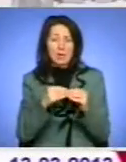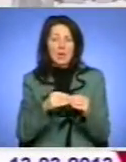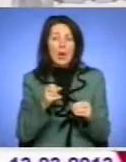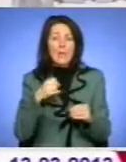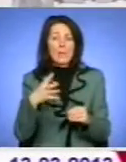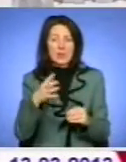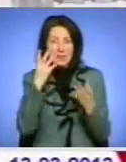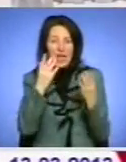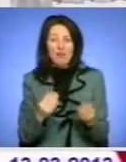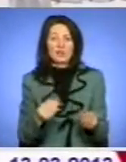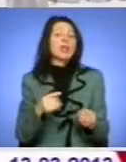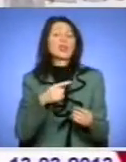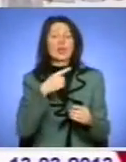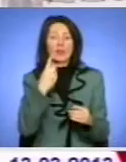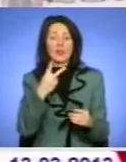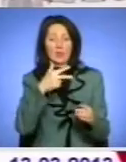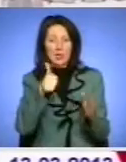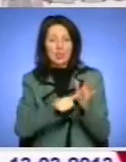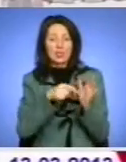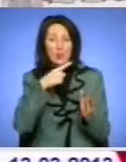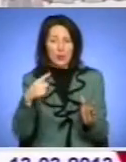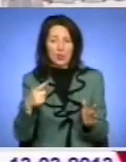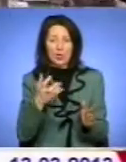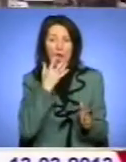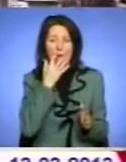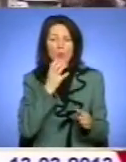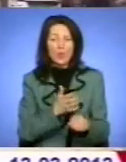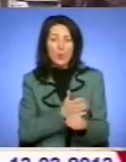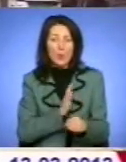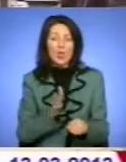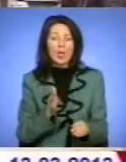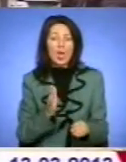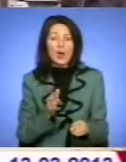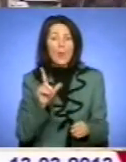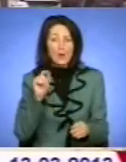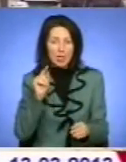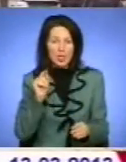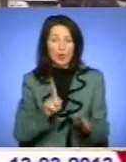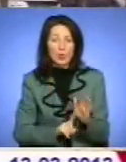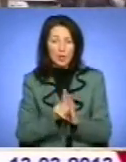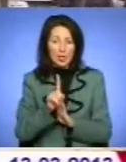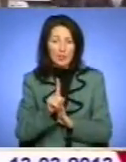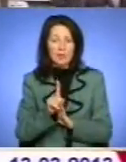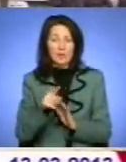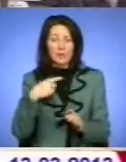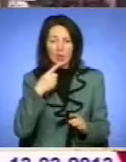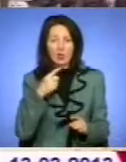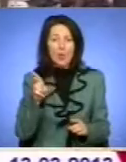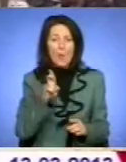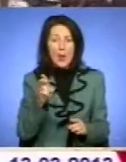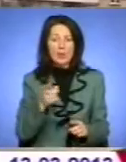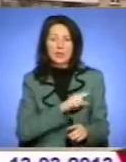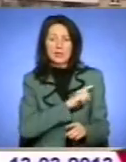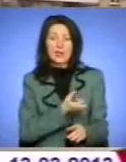градусів із позначкою мінус. Поступове потепління очікується з понеділка. У гідрометцентрі кажуть, березень – найбільш мінливий місяць у